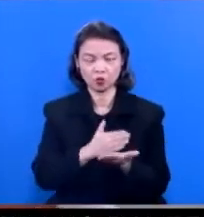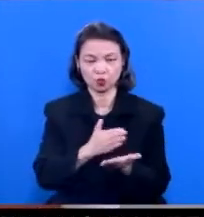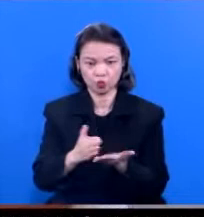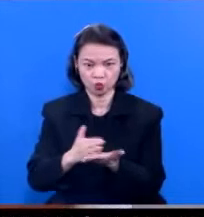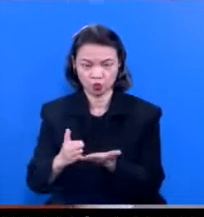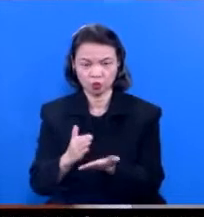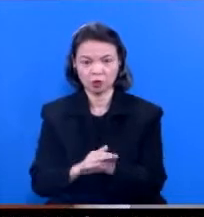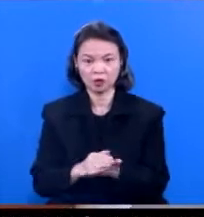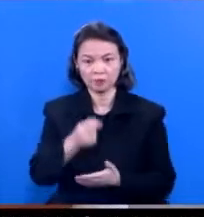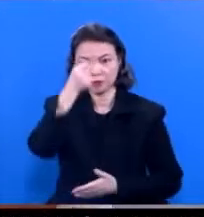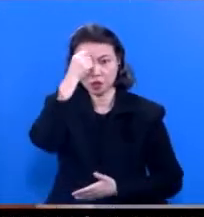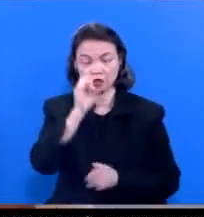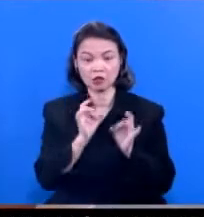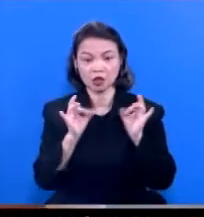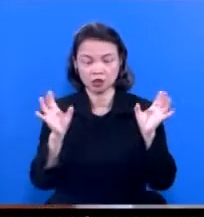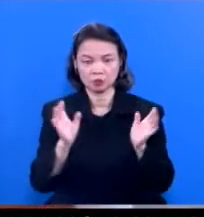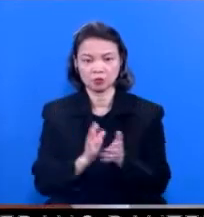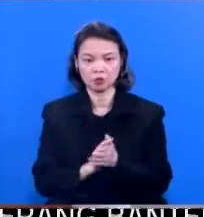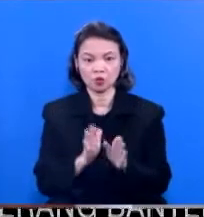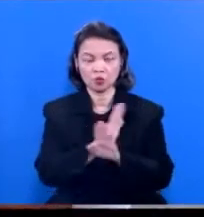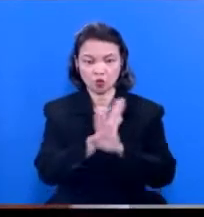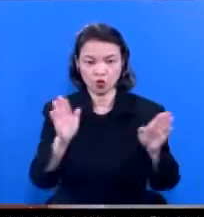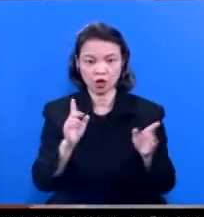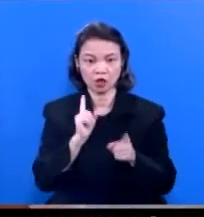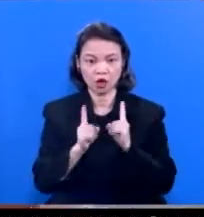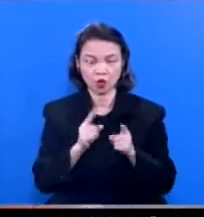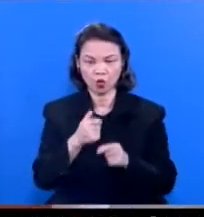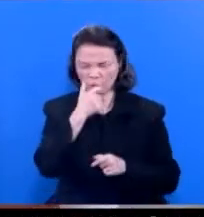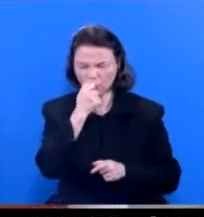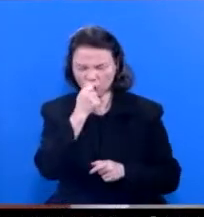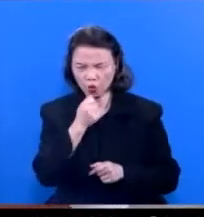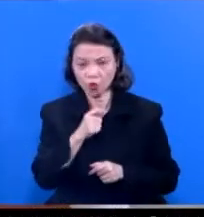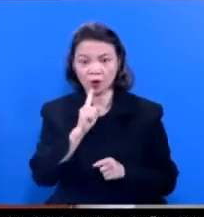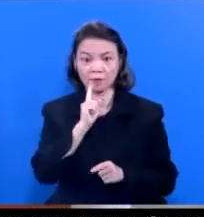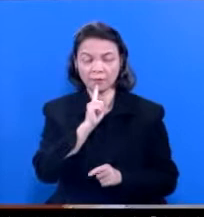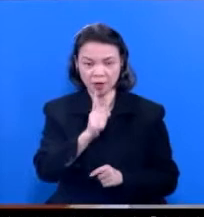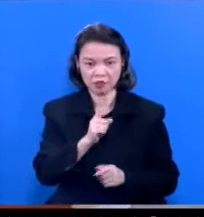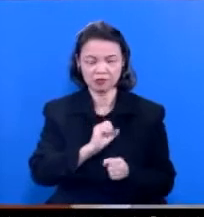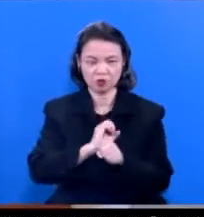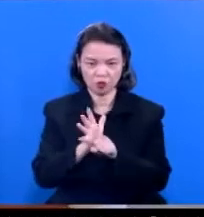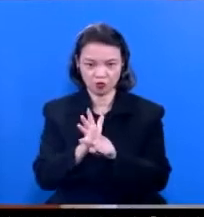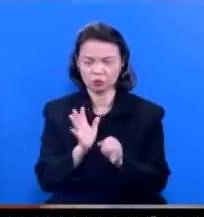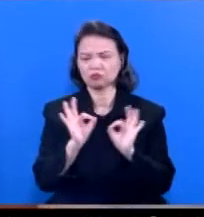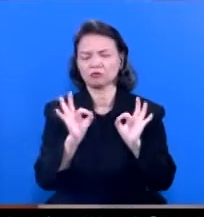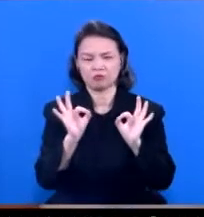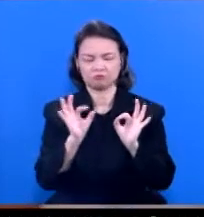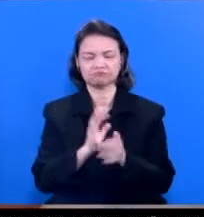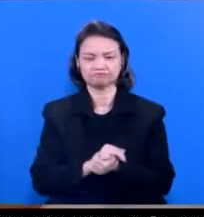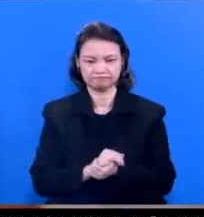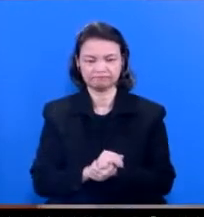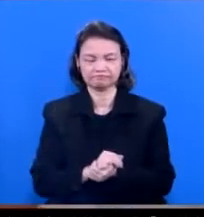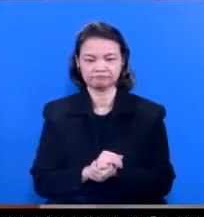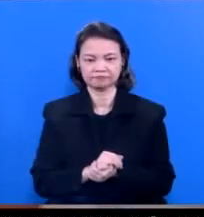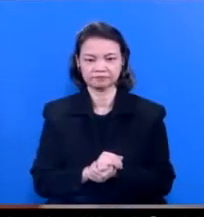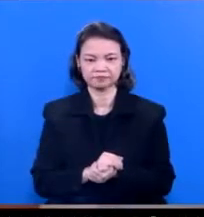penyakit yang lain. Bukan berarti semua yang flu adalah COVID, semua yang batuk adalah COVID, enggak. Karena